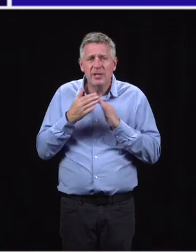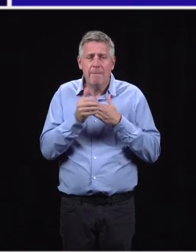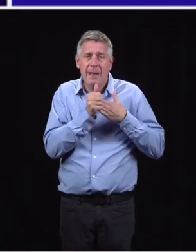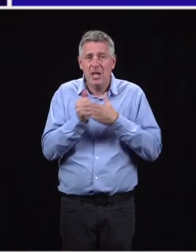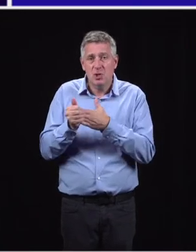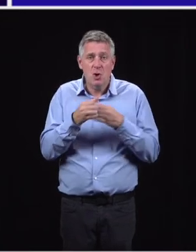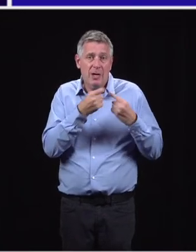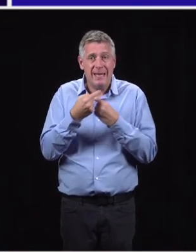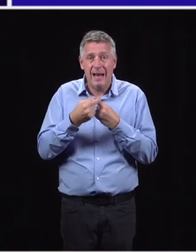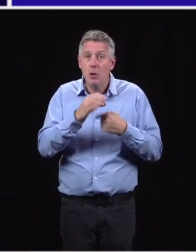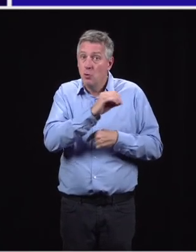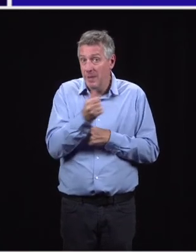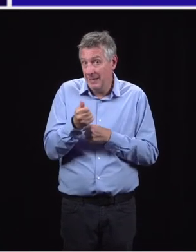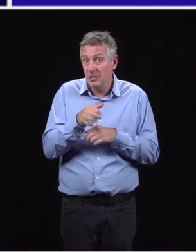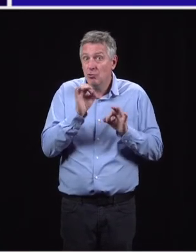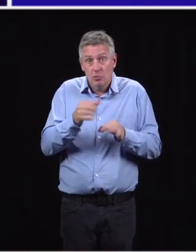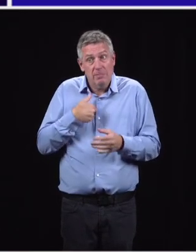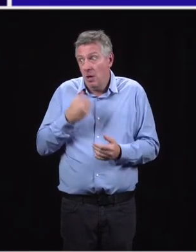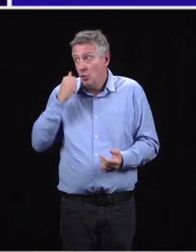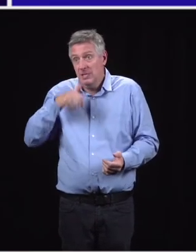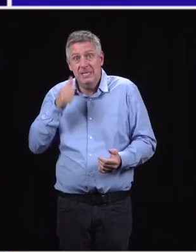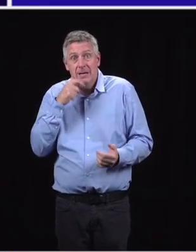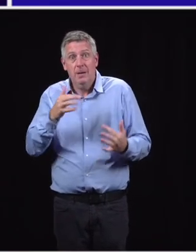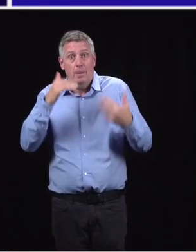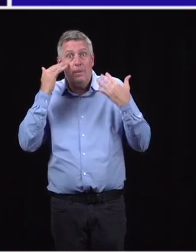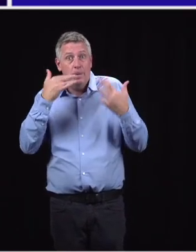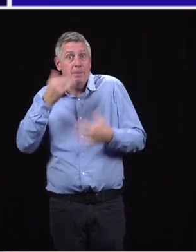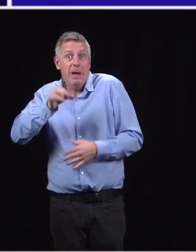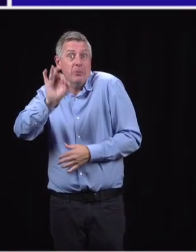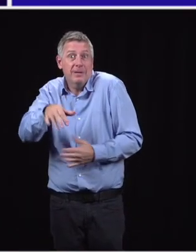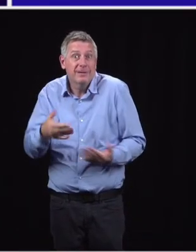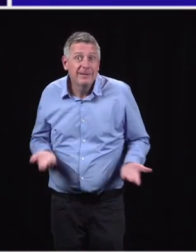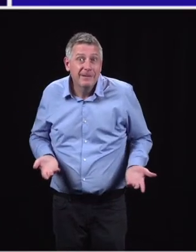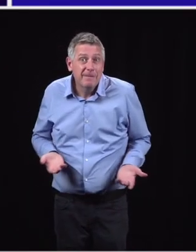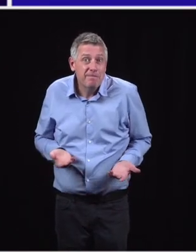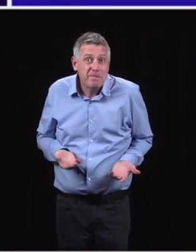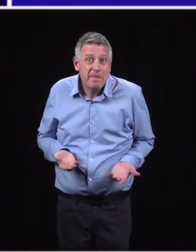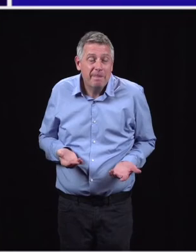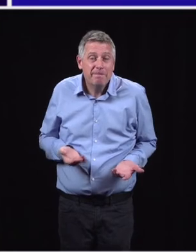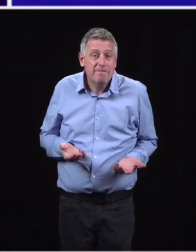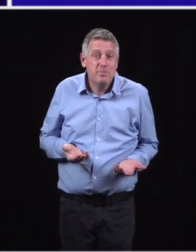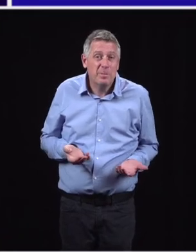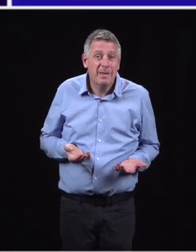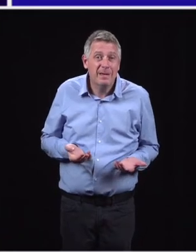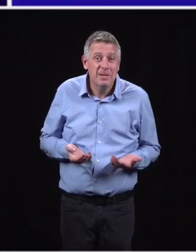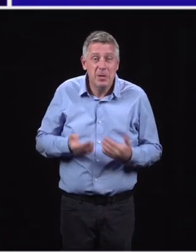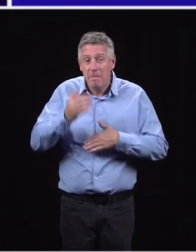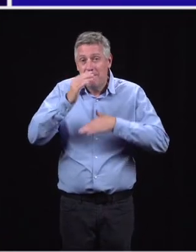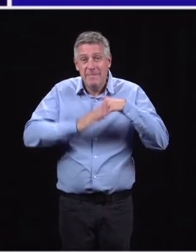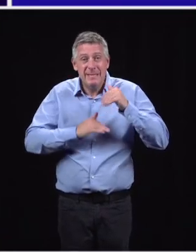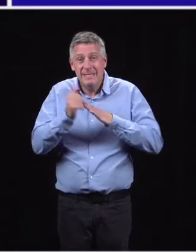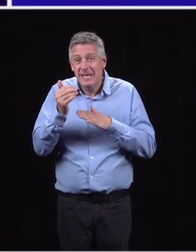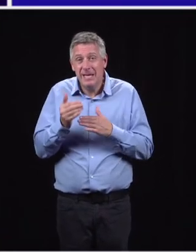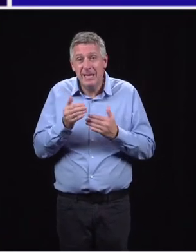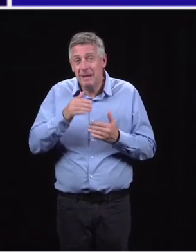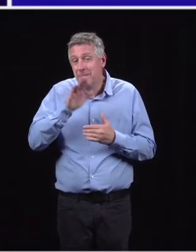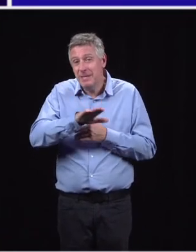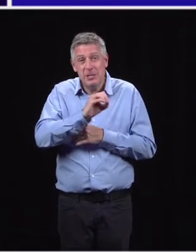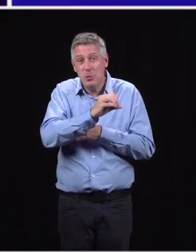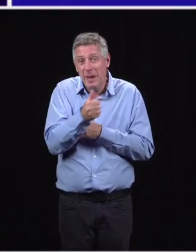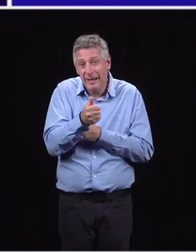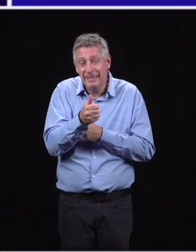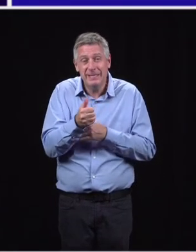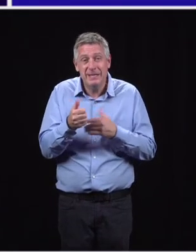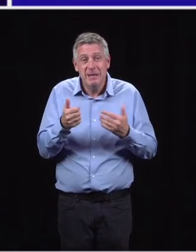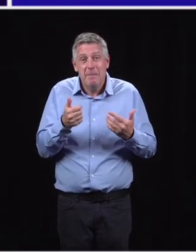clairement c'est aussi mon quotidien donc lui en effet je fais beaucoup de j'ai beaucoup de métiers dans dans le numérique alors